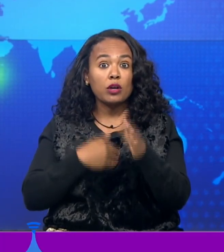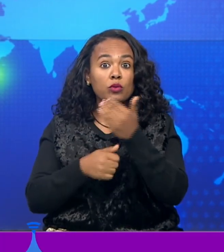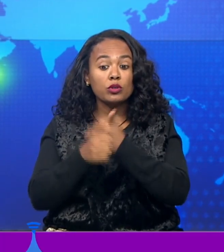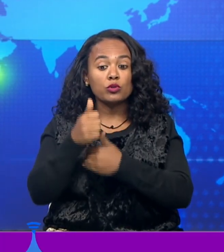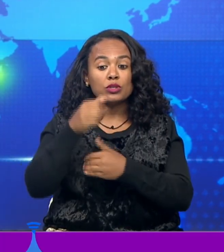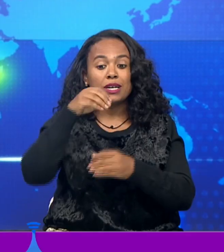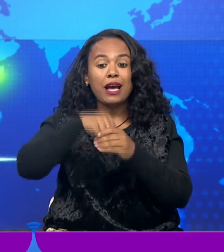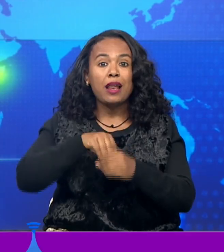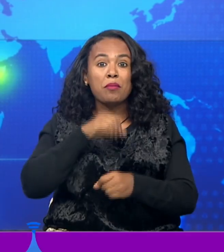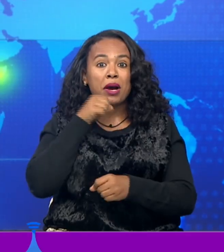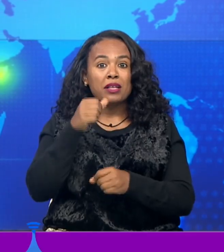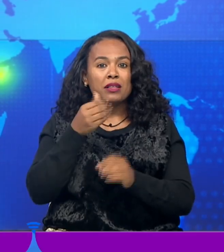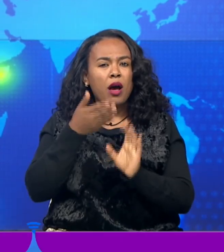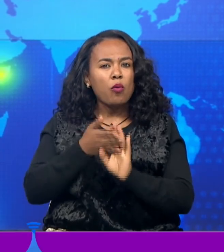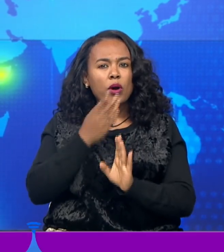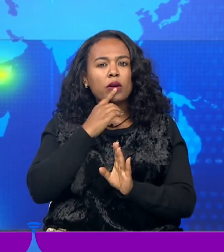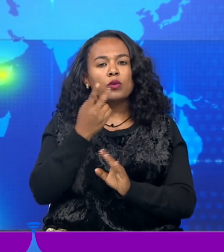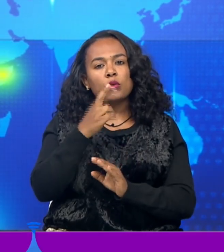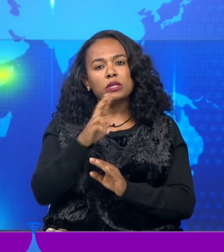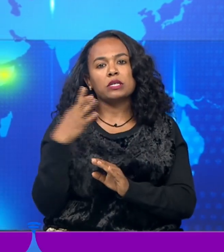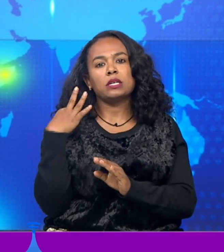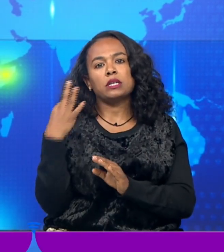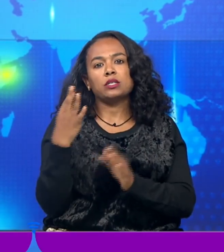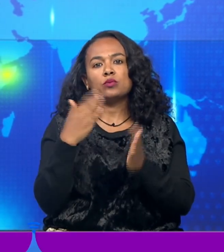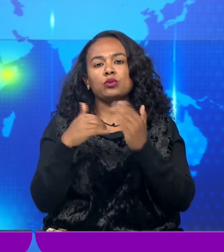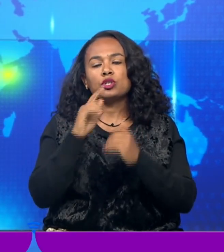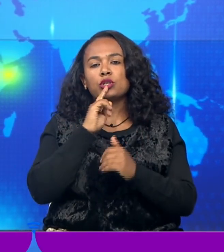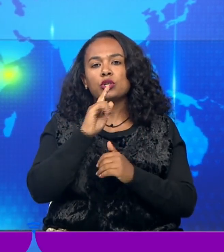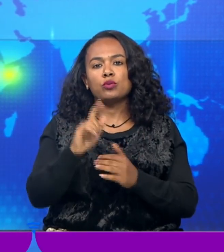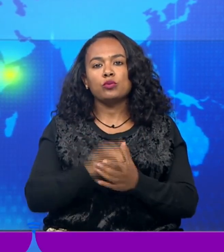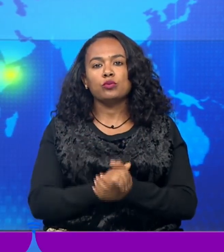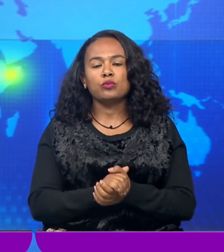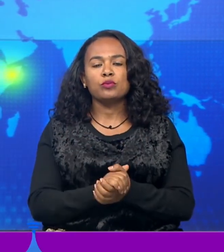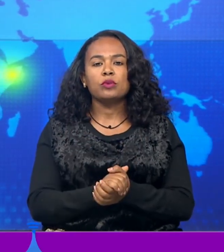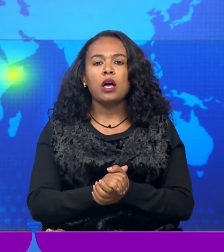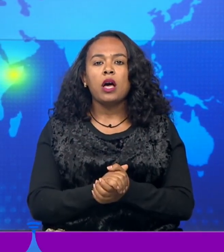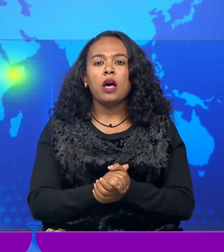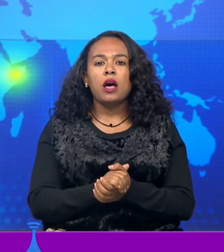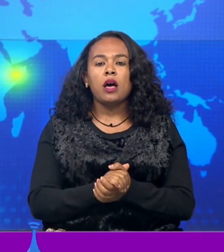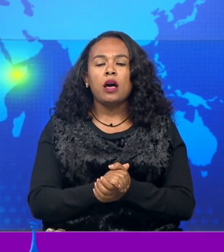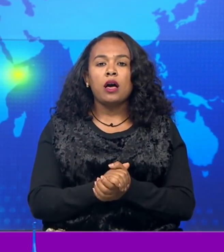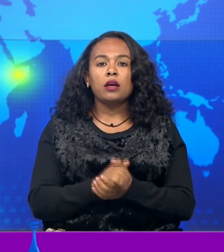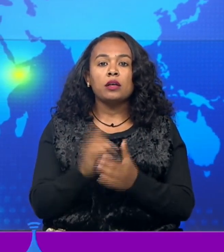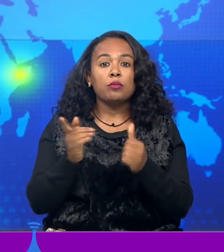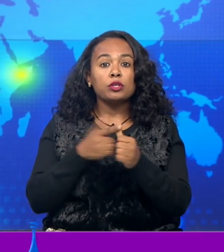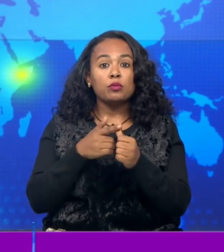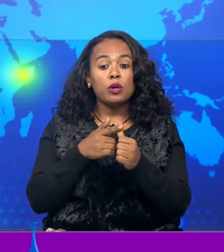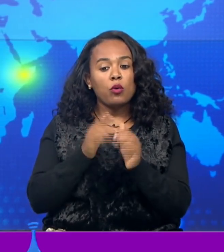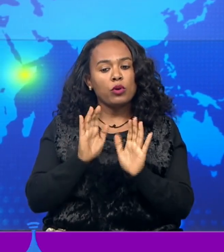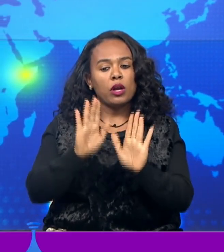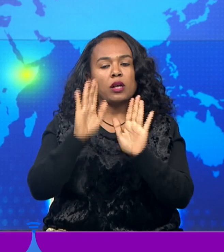ጉዳተኞችን ካለማሳተፍ አኳያ ነው ወይስ የግለሰቡ ችግር ነው? የመጀመሪያው